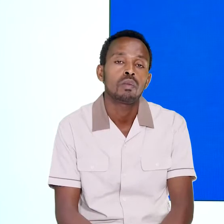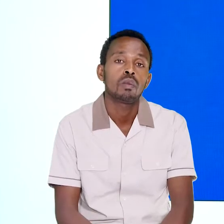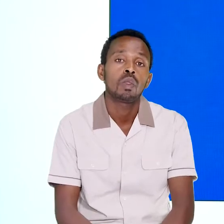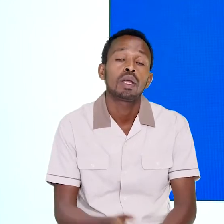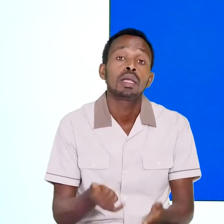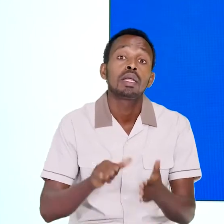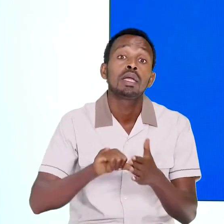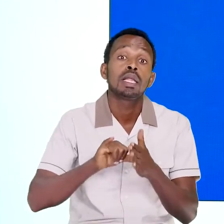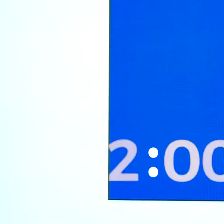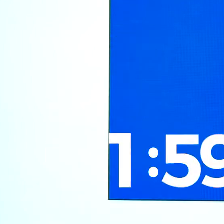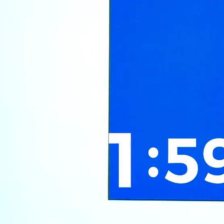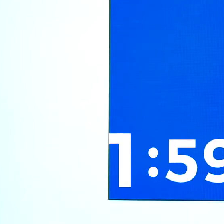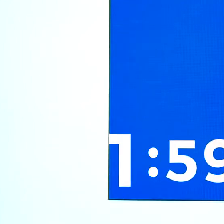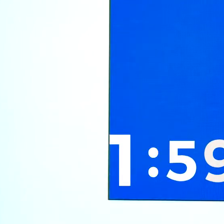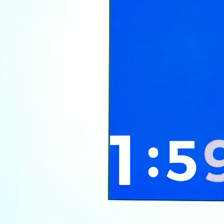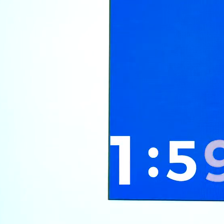Daqiiqaa lamatti fayyadama.